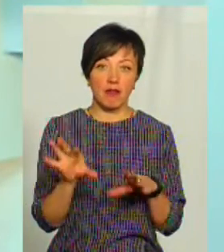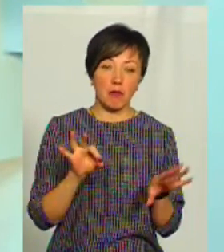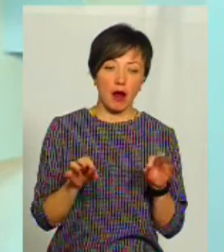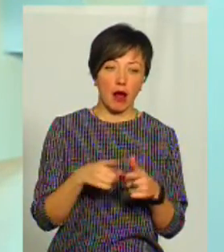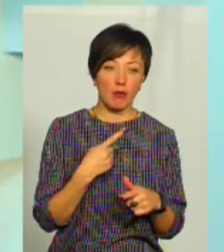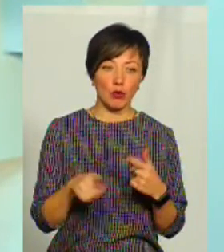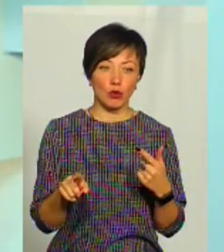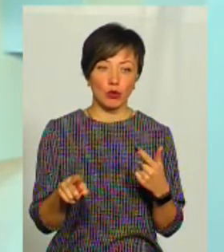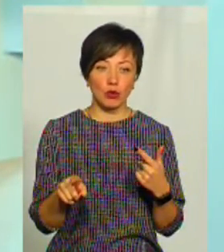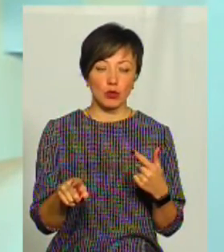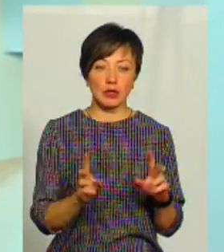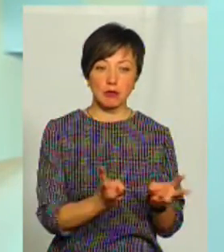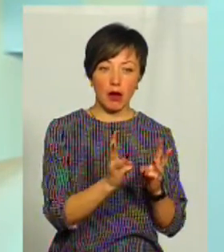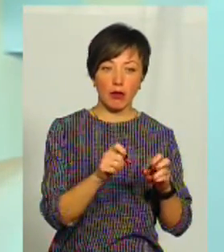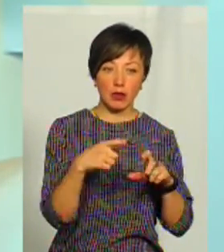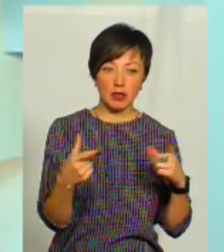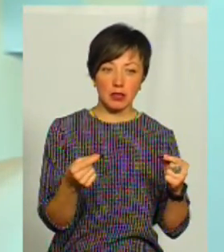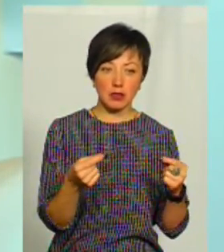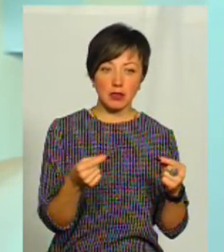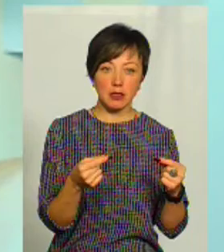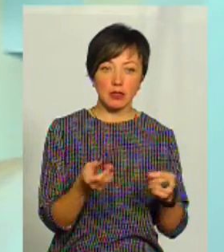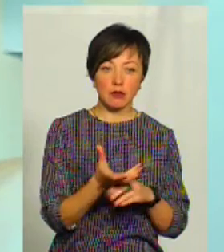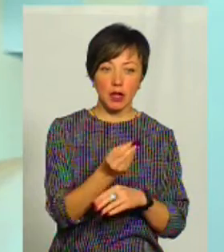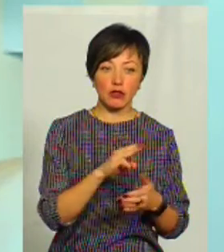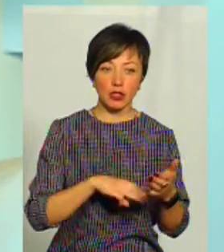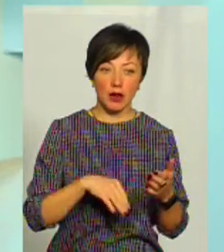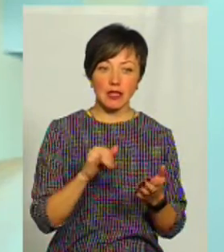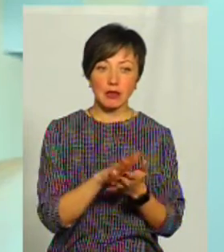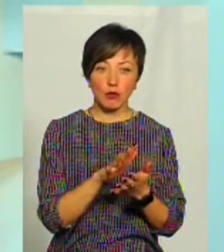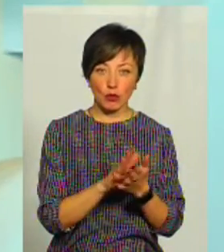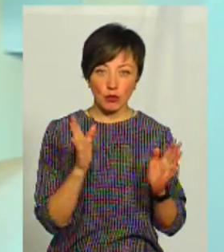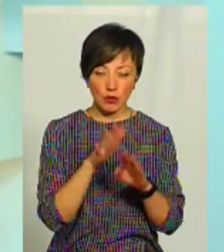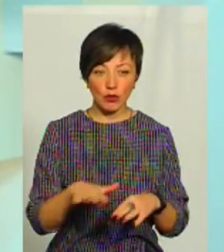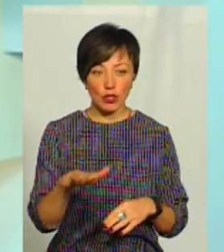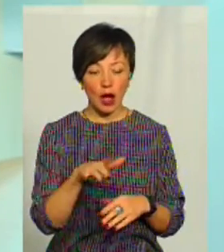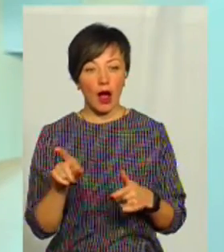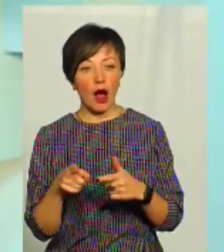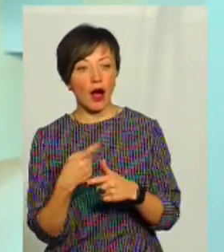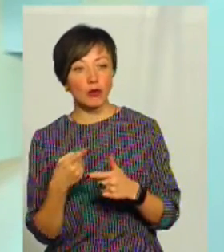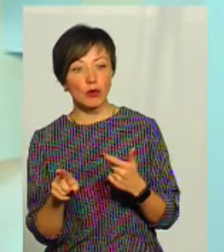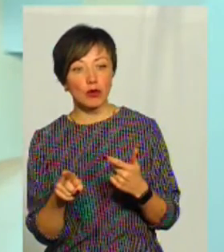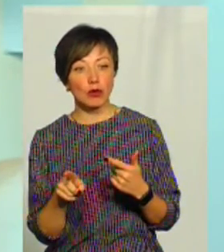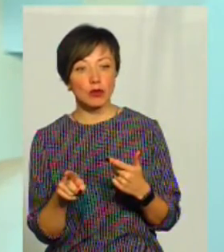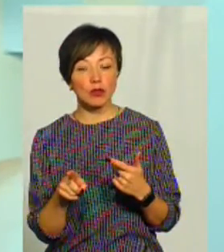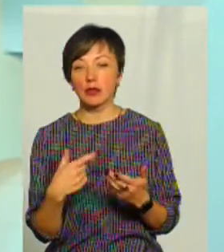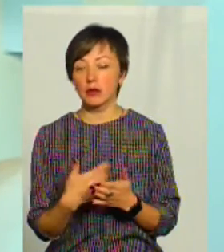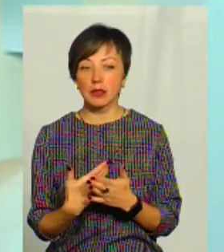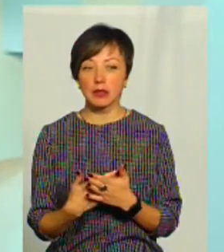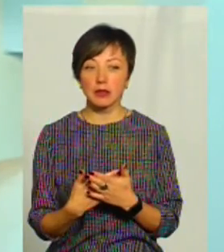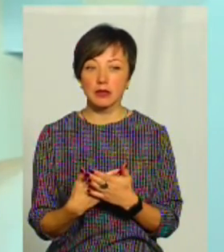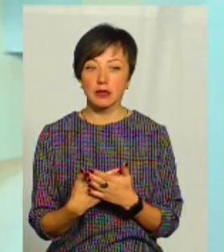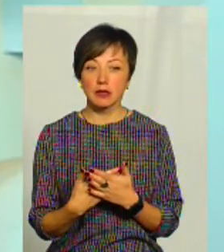вибором. Або вона спалює листя, сплачує штраф і забруднює навколишнє середовище. Або вона,